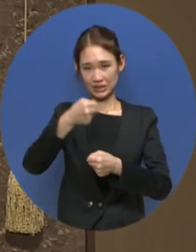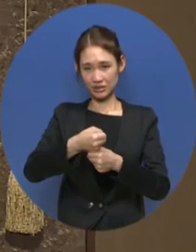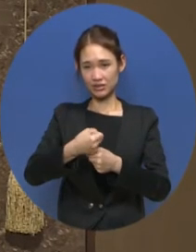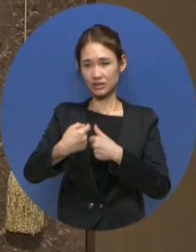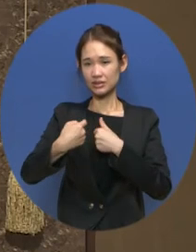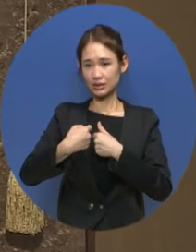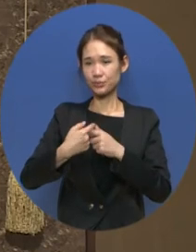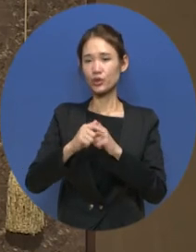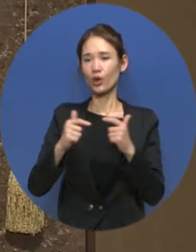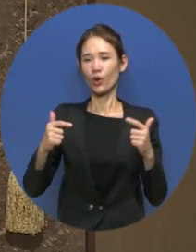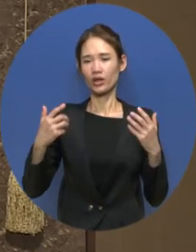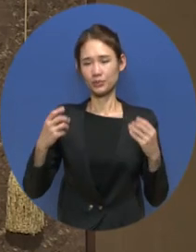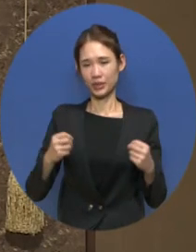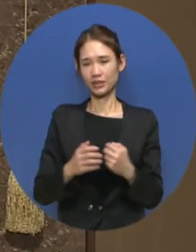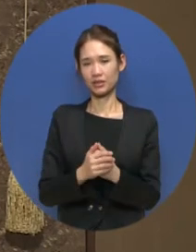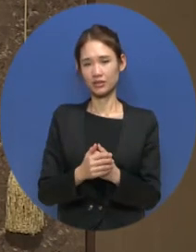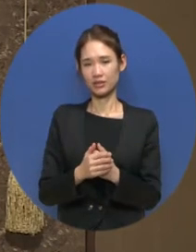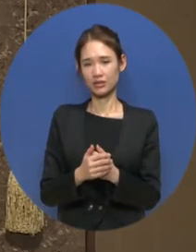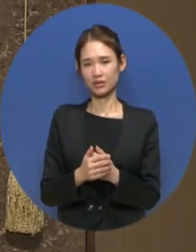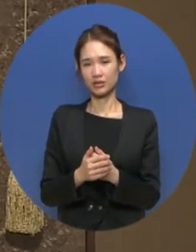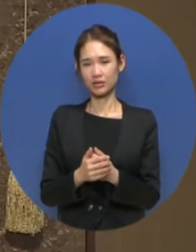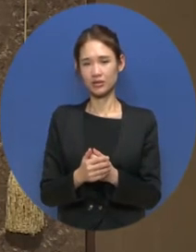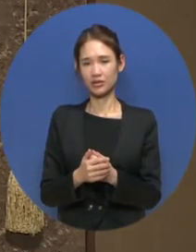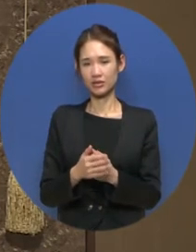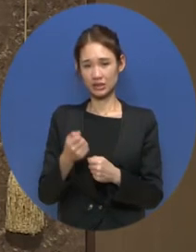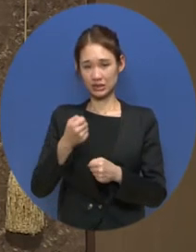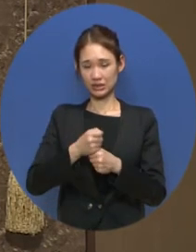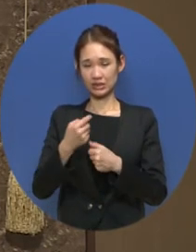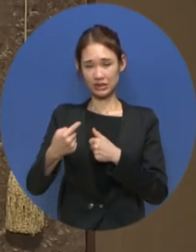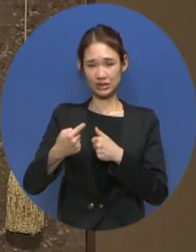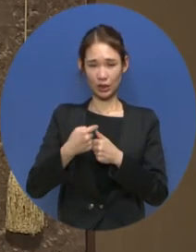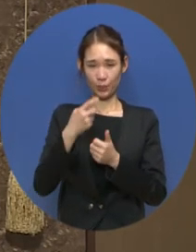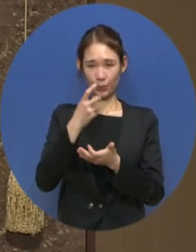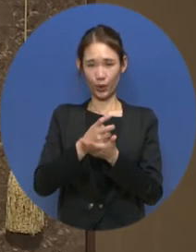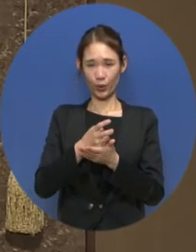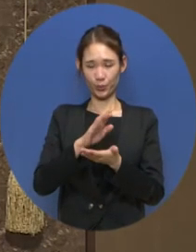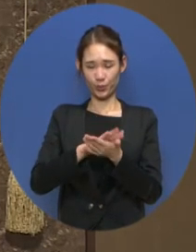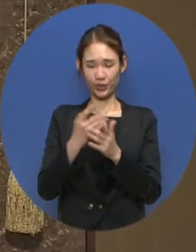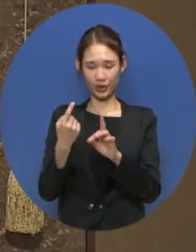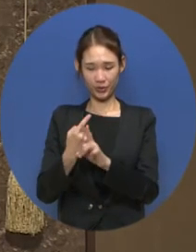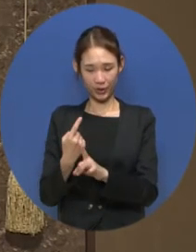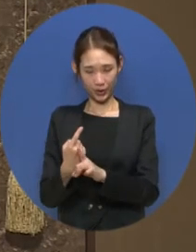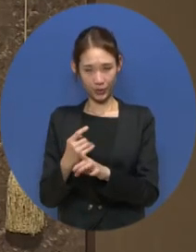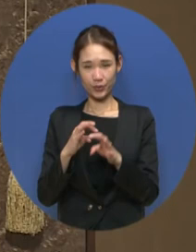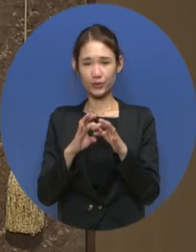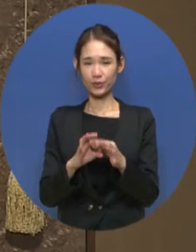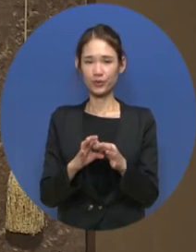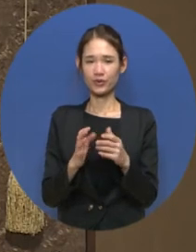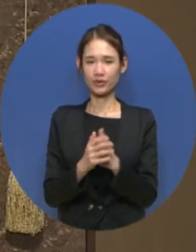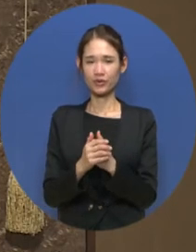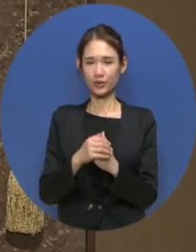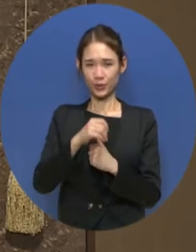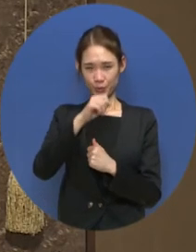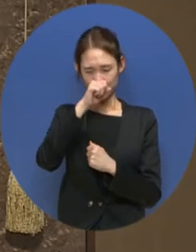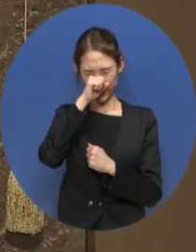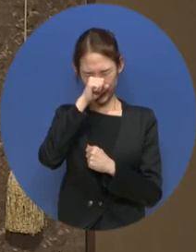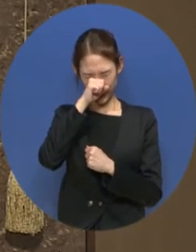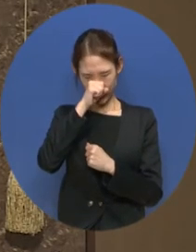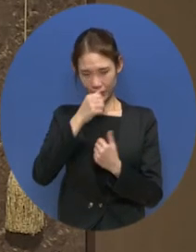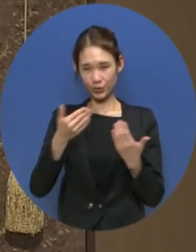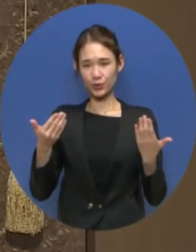좀 많이 있습니다. 그래서 그러한 그 지침이나 법적인 제도들을 개선을 해서 좋은